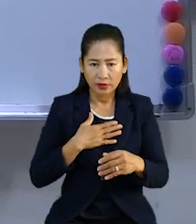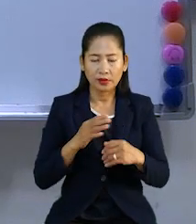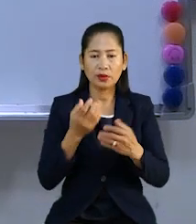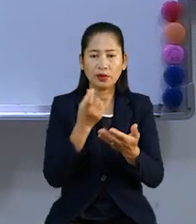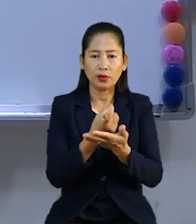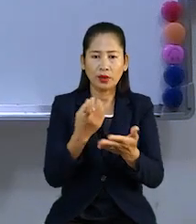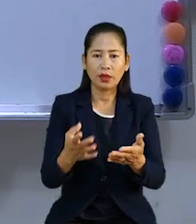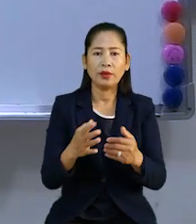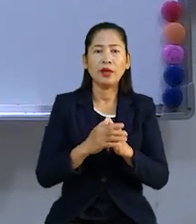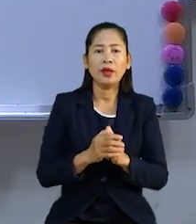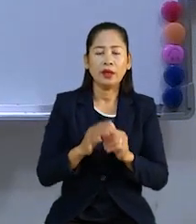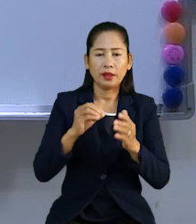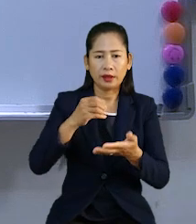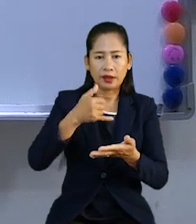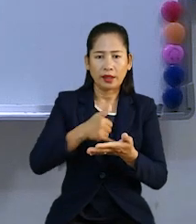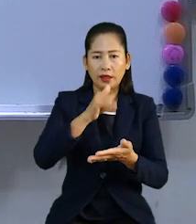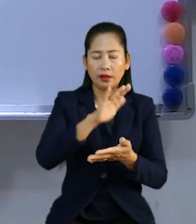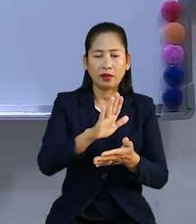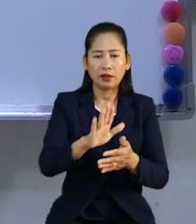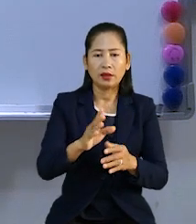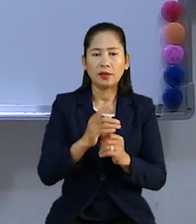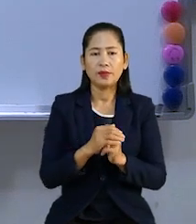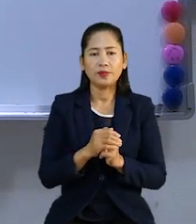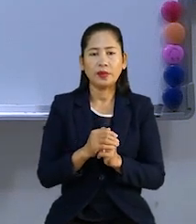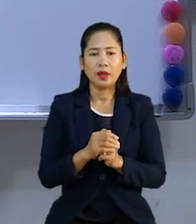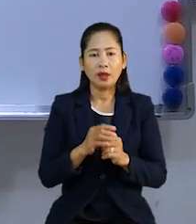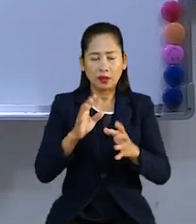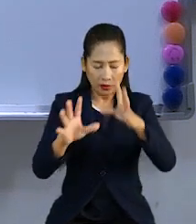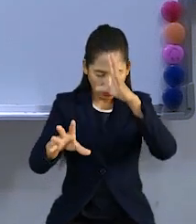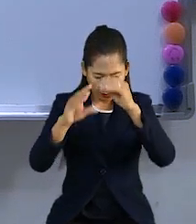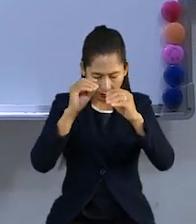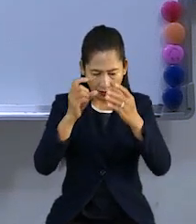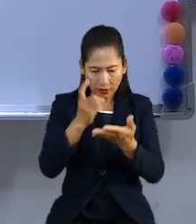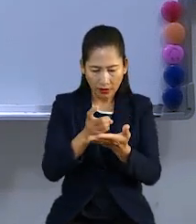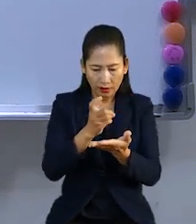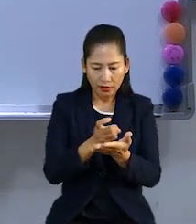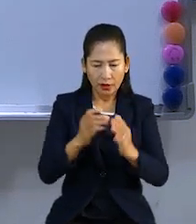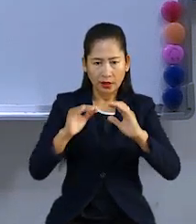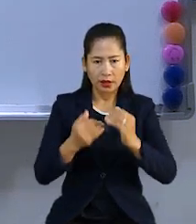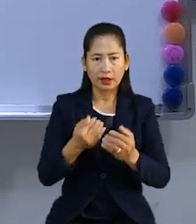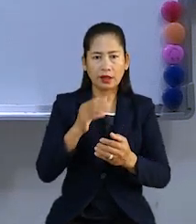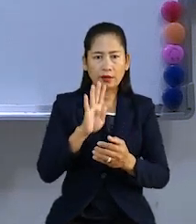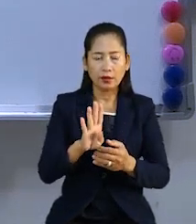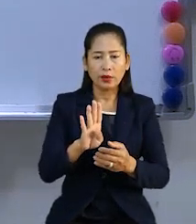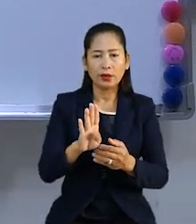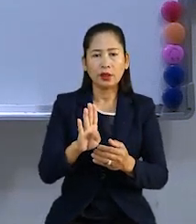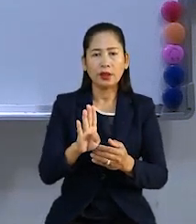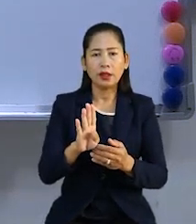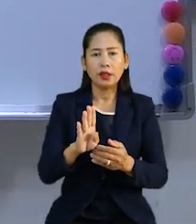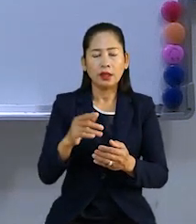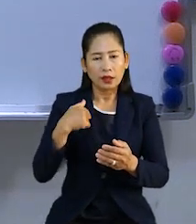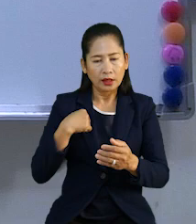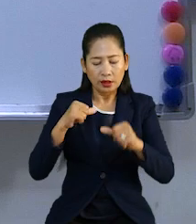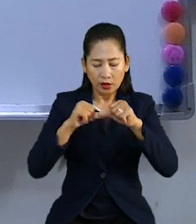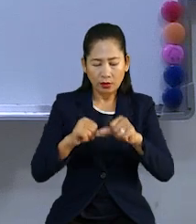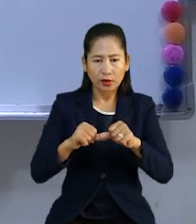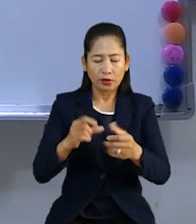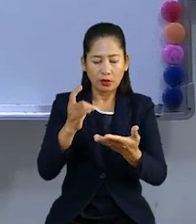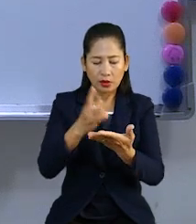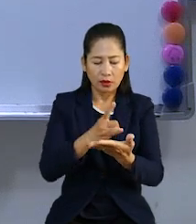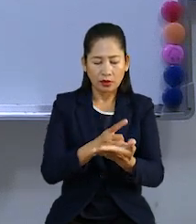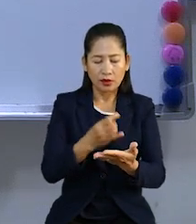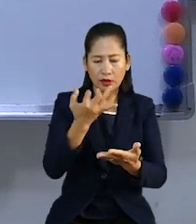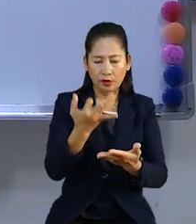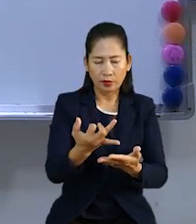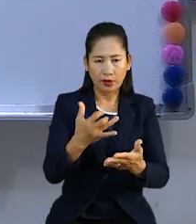nế nơi thang ngày nít con tiếng ọc nế nâng sắc xa nơi thần đất vị xìa thì bốn đại dương nâng bằng to nâng mê riêng